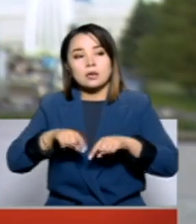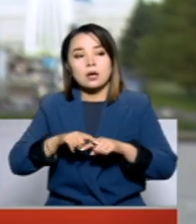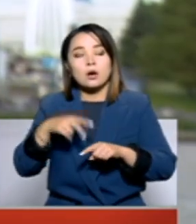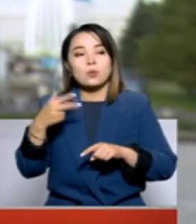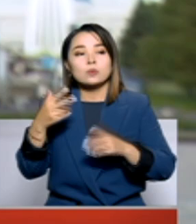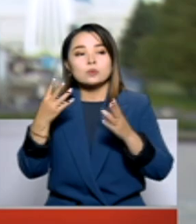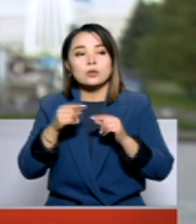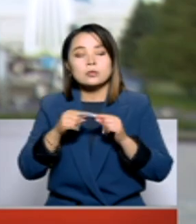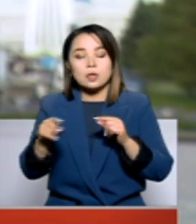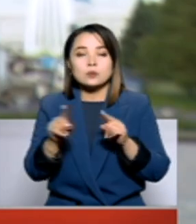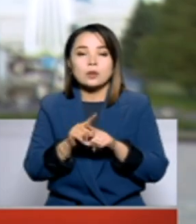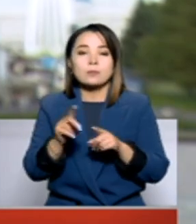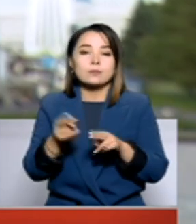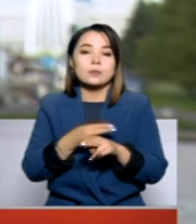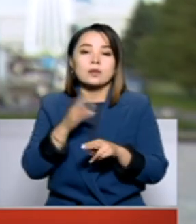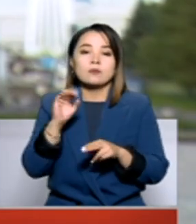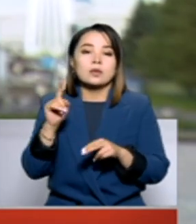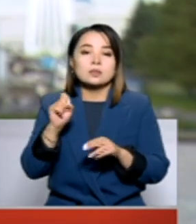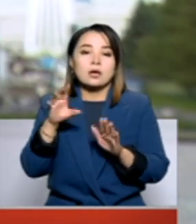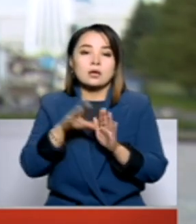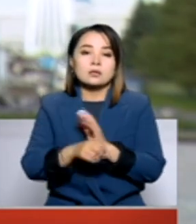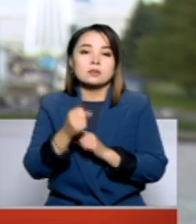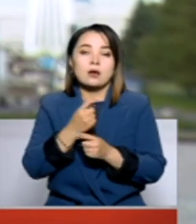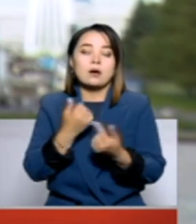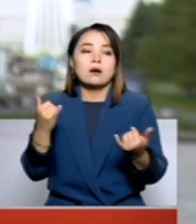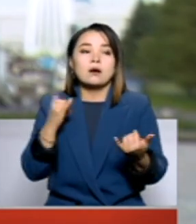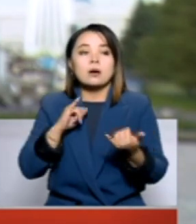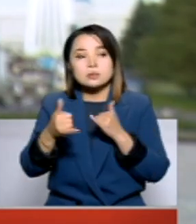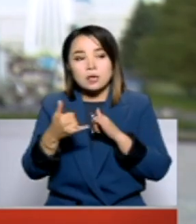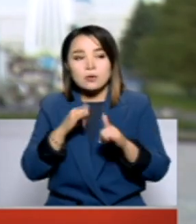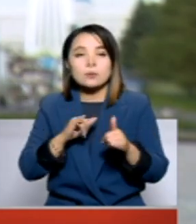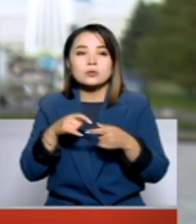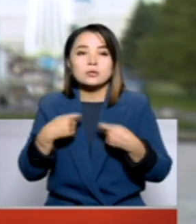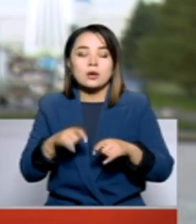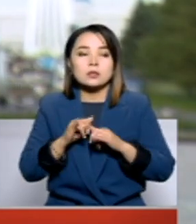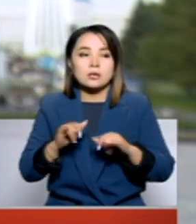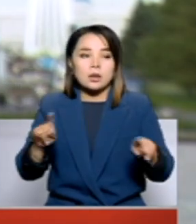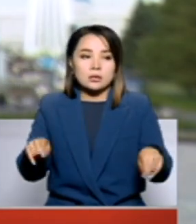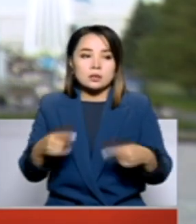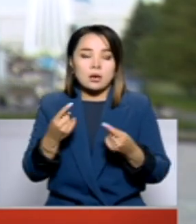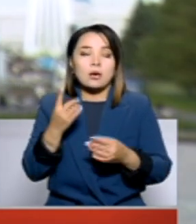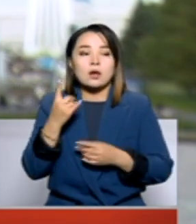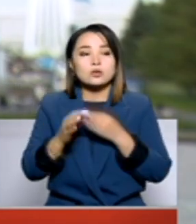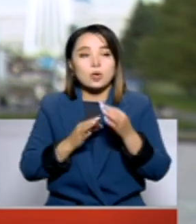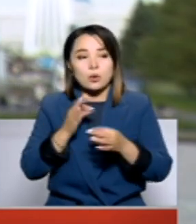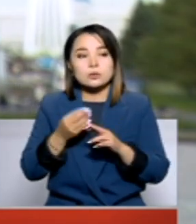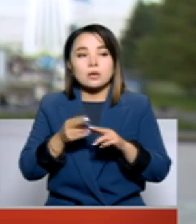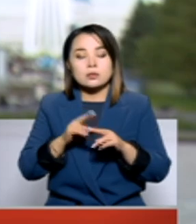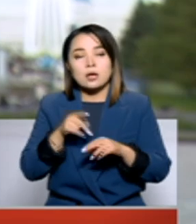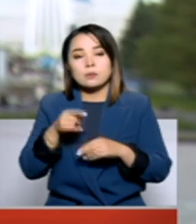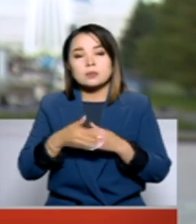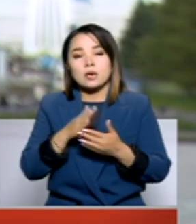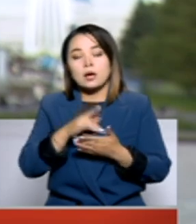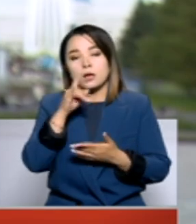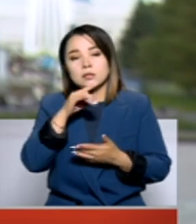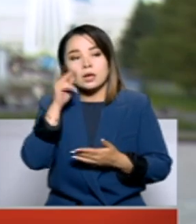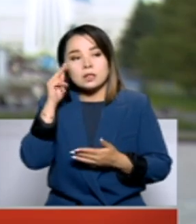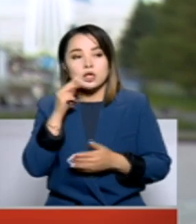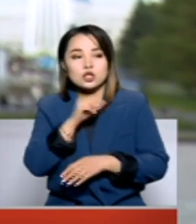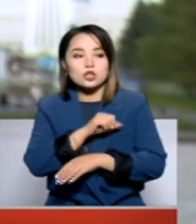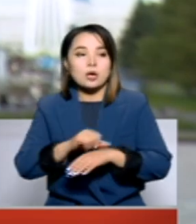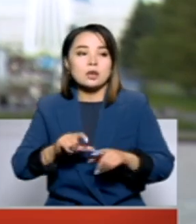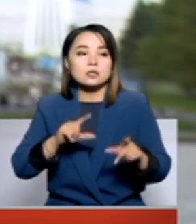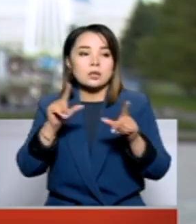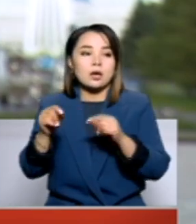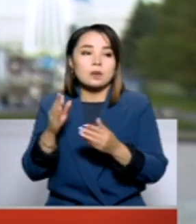дейінгі визасыз режим енгізілгелі өзара алыс-беріс көбейіп, сауда жанданды. Қазір тәулік сайын мыңдаған адам Қазақ-Қытай шекарасынан